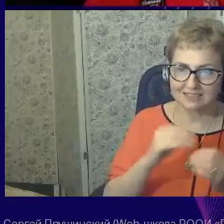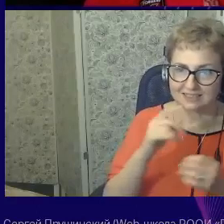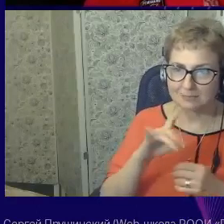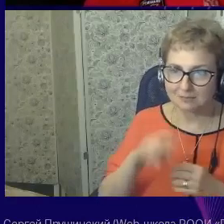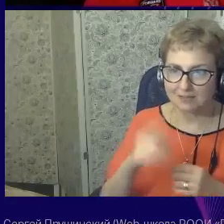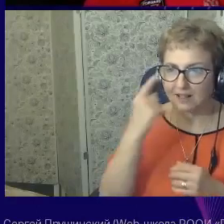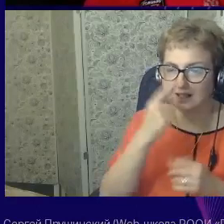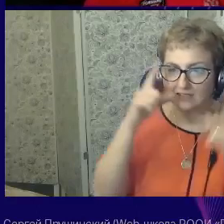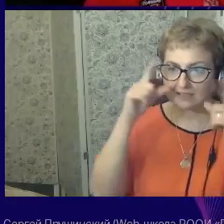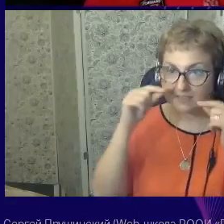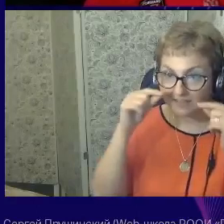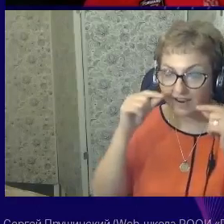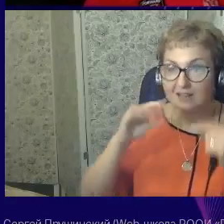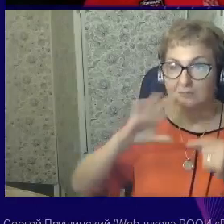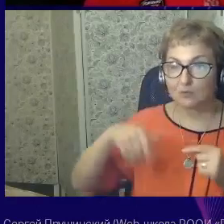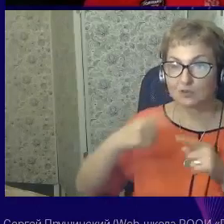глаза. И после этого